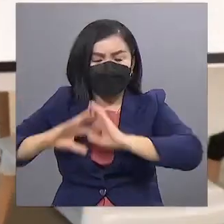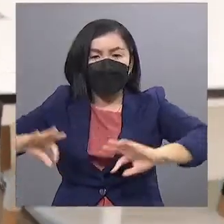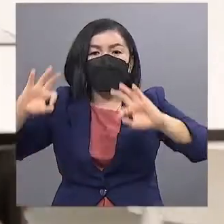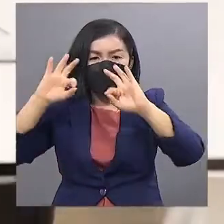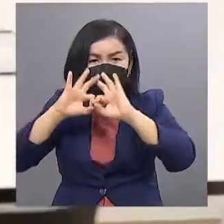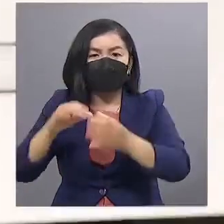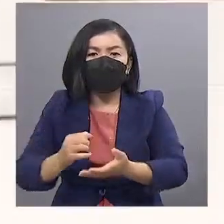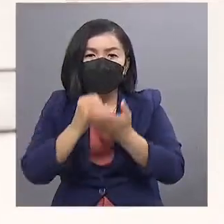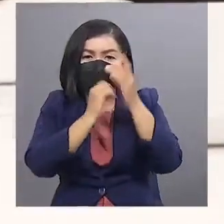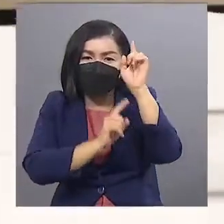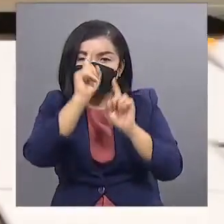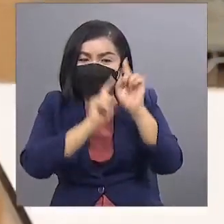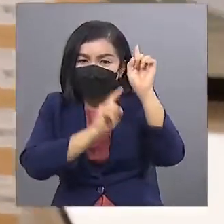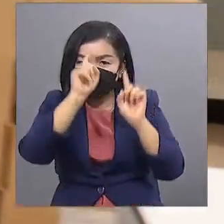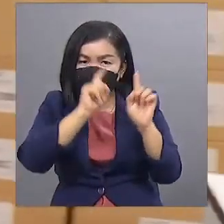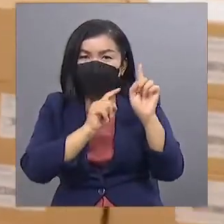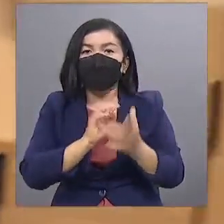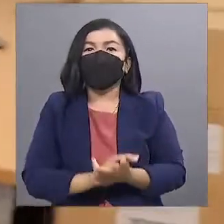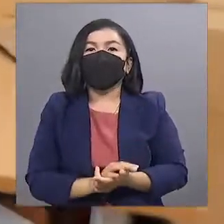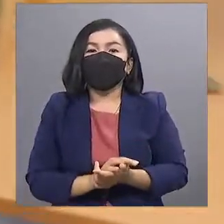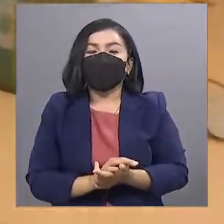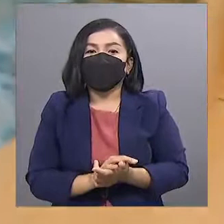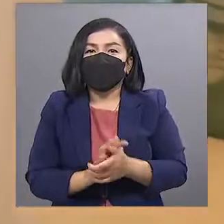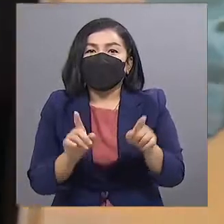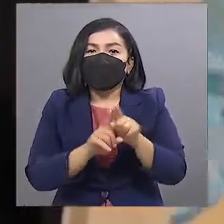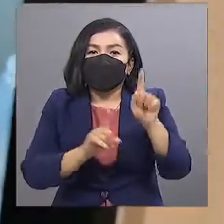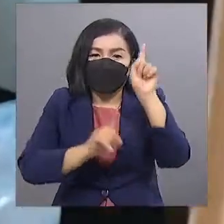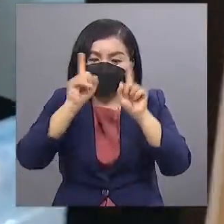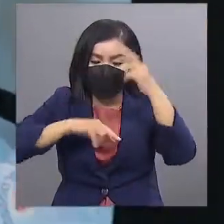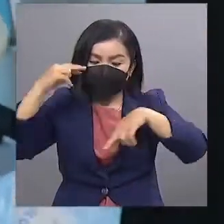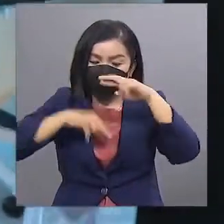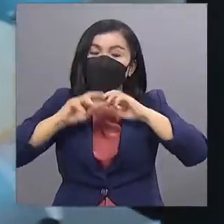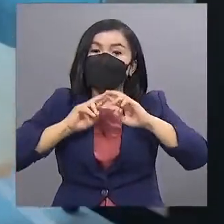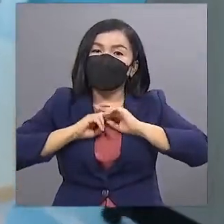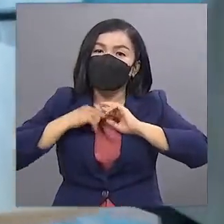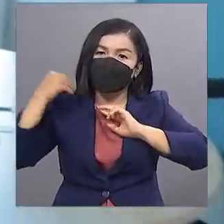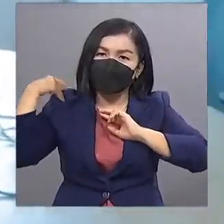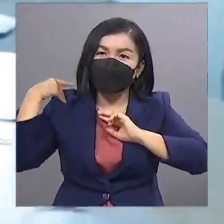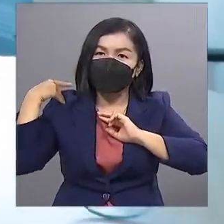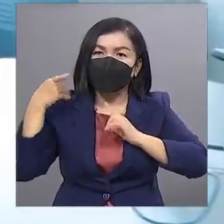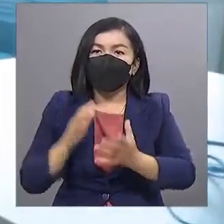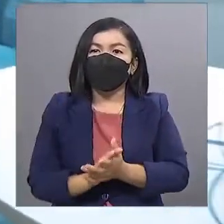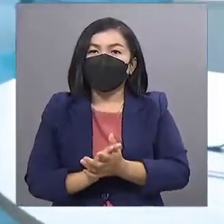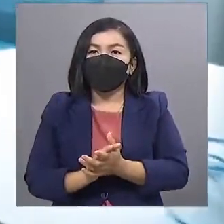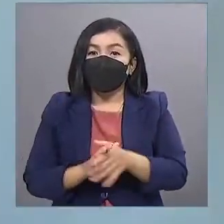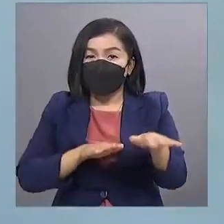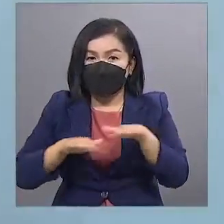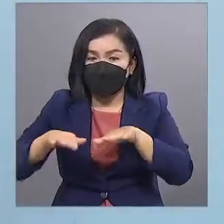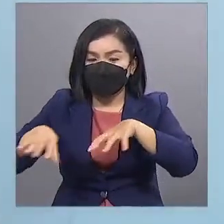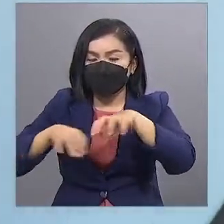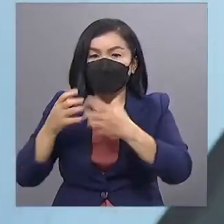นะคะชุดแรกรับอันนี้นะคะ อันนี้ก็จะมีคนบริจาศมา